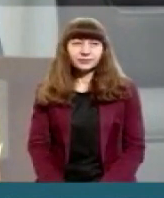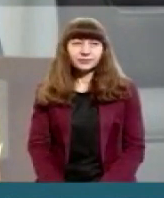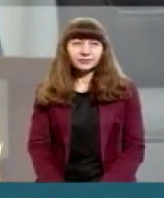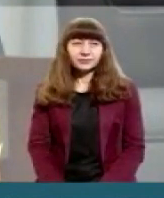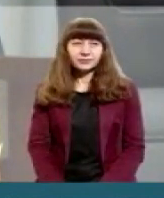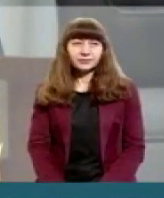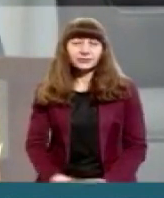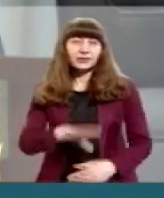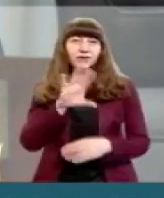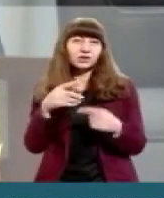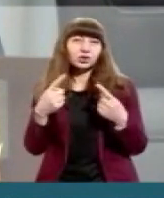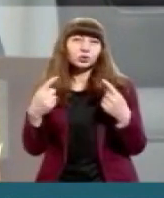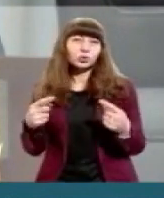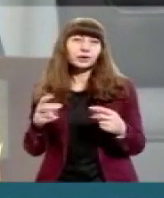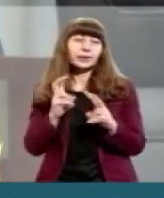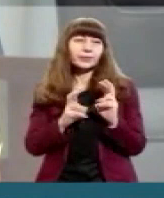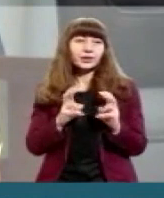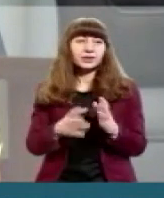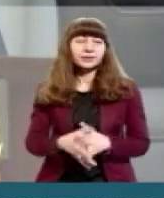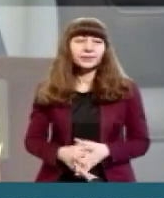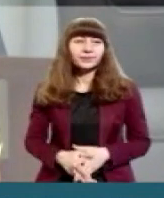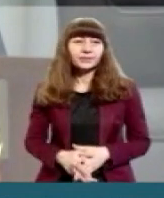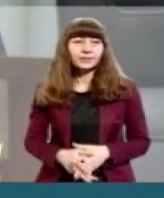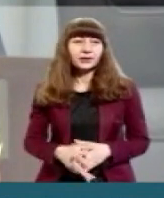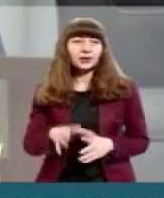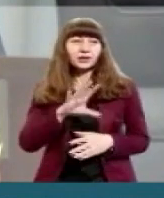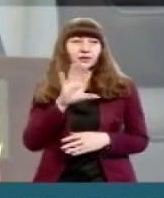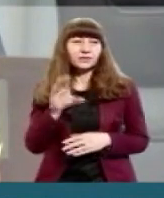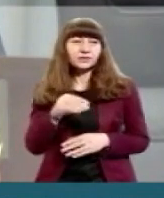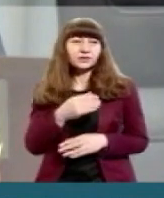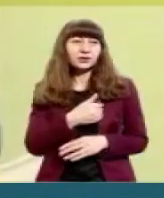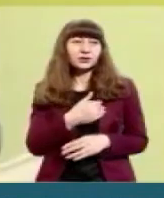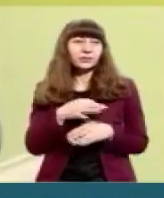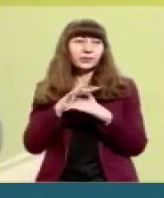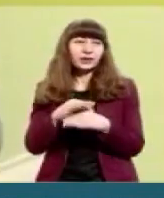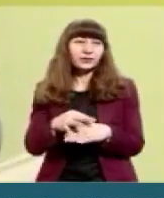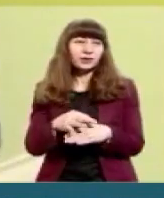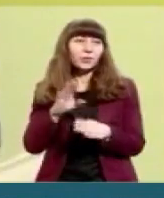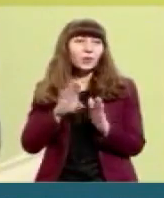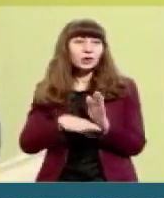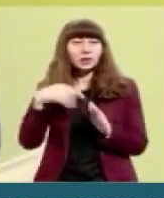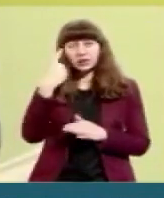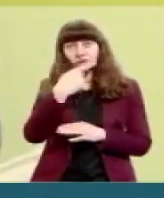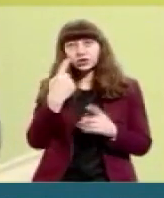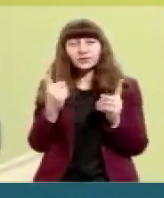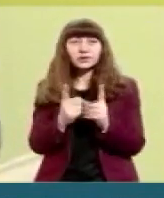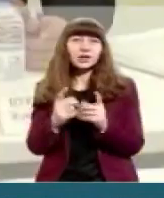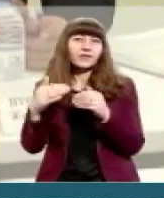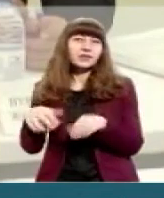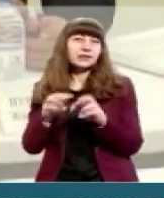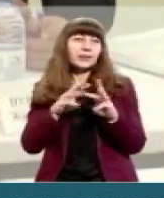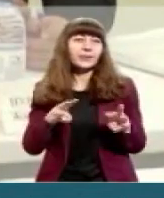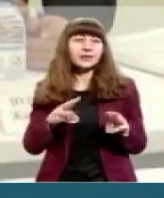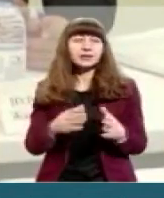там, всех других станций в пропорции. То есть все регионы хотим привести к одному. После личного приема граждан